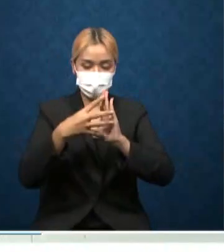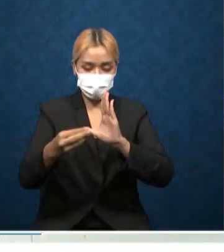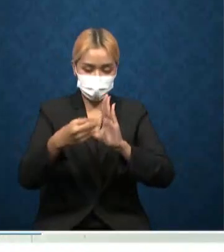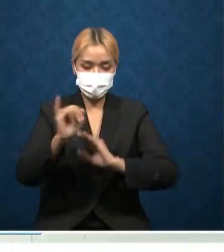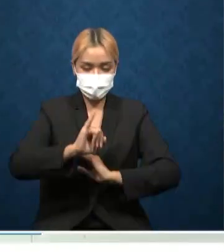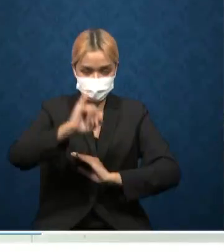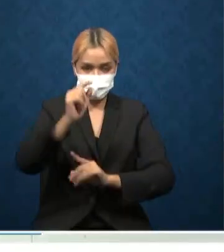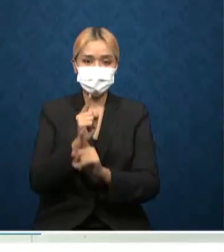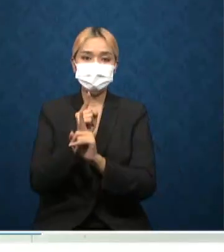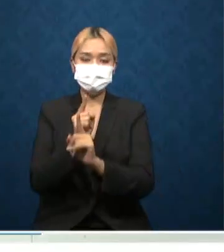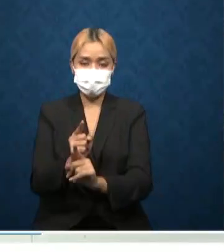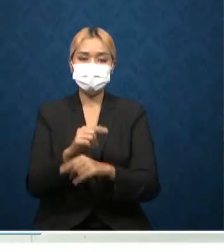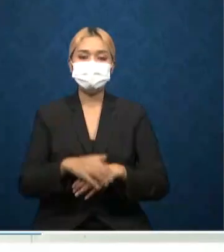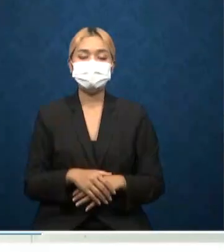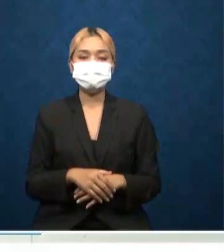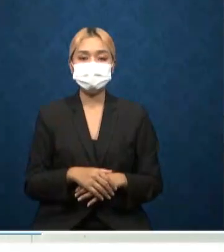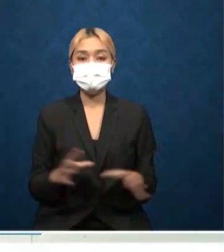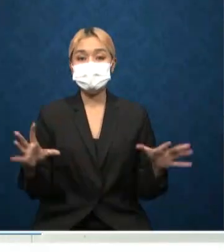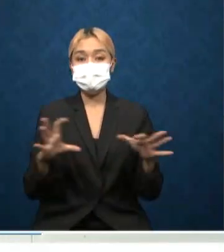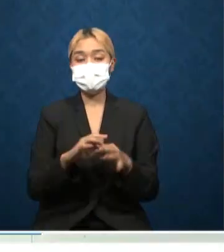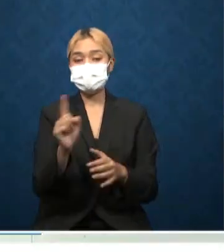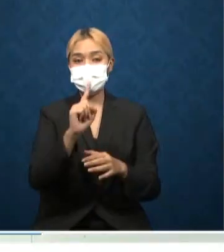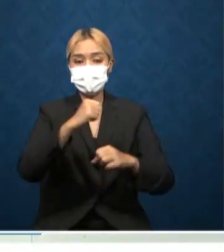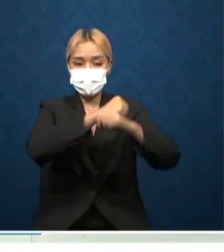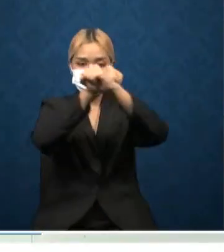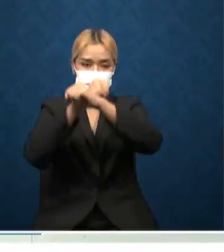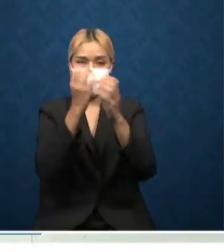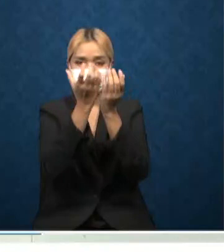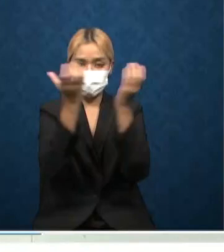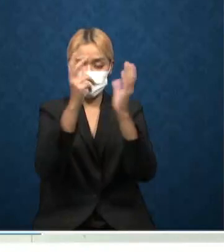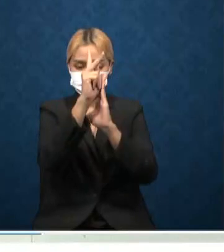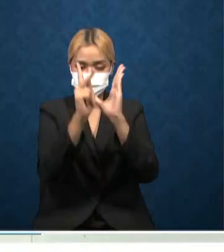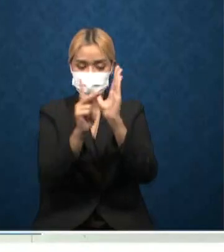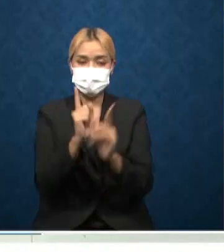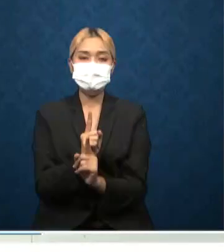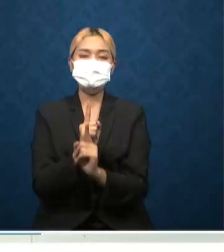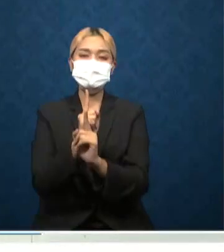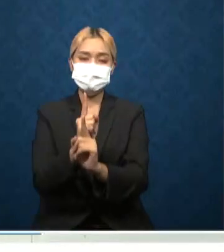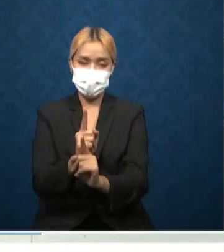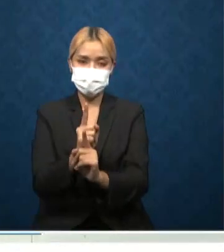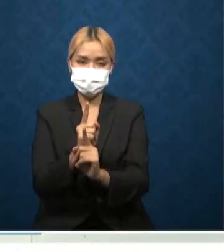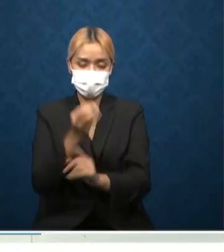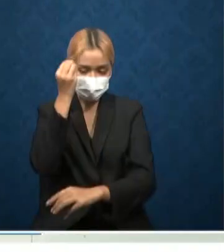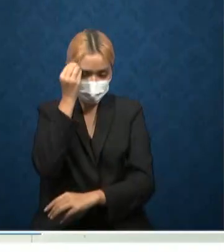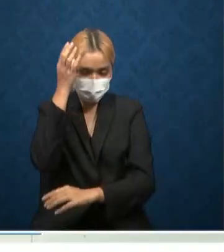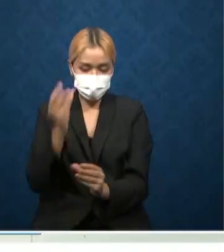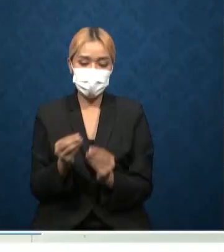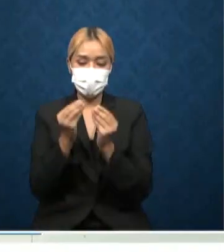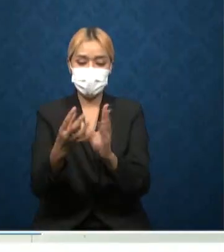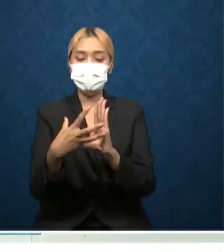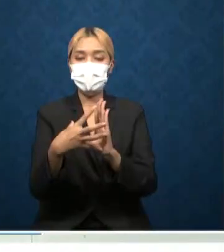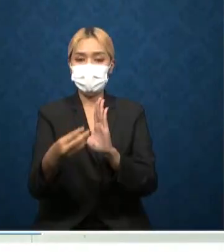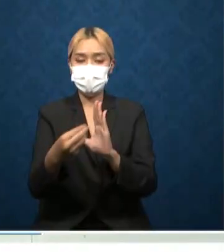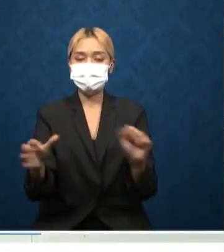ถูกต้องแก่ประชาชนเกี่ยวกับการปกครองในระบอบประชาธิปไตยอันมีพระมหากษัตริย์ทรงเป็นประมุข